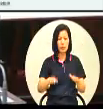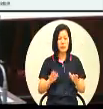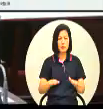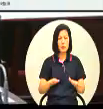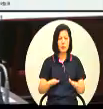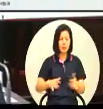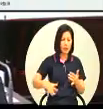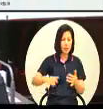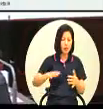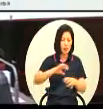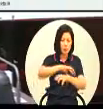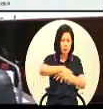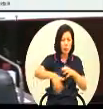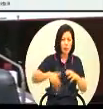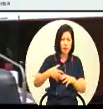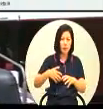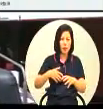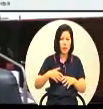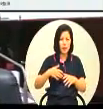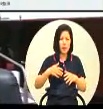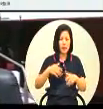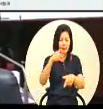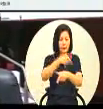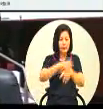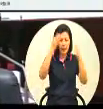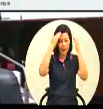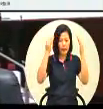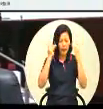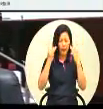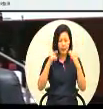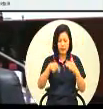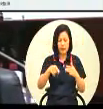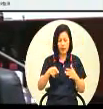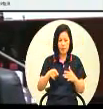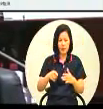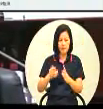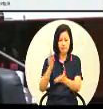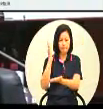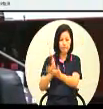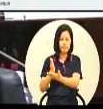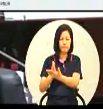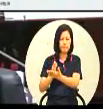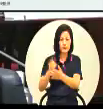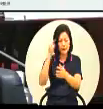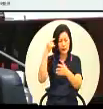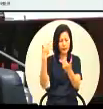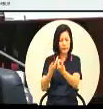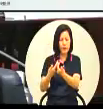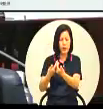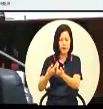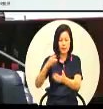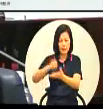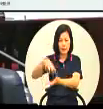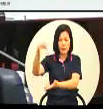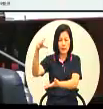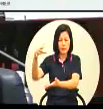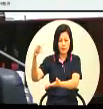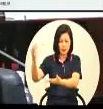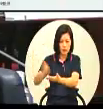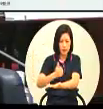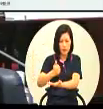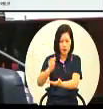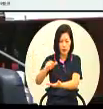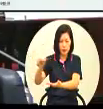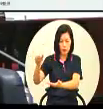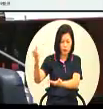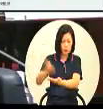全世界里面只有南韩是极力反对，绝对不准日本核灾食品进入到南韩。所